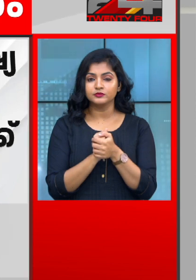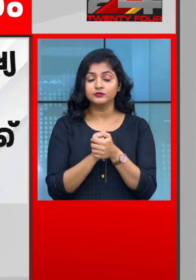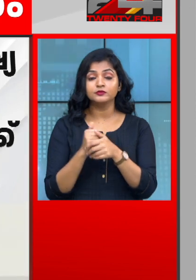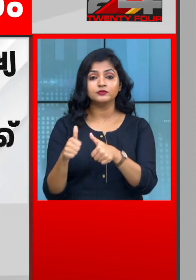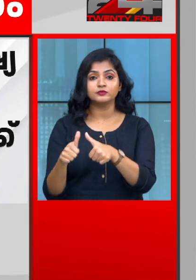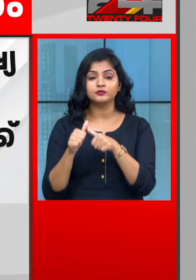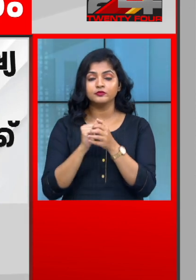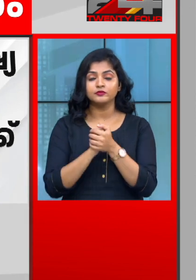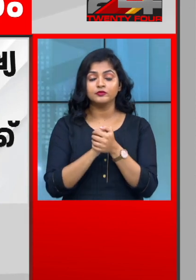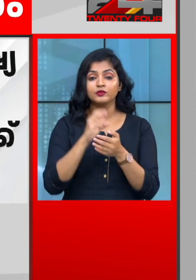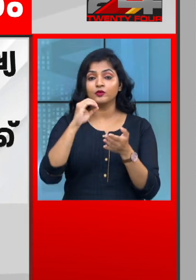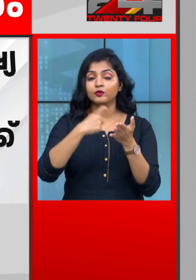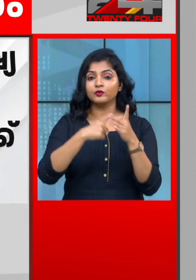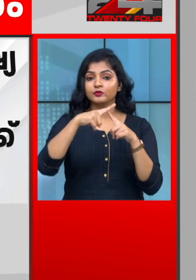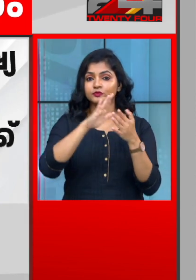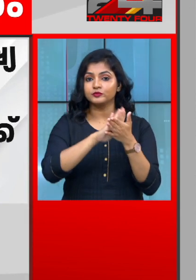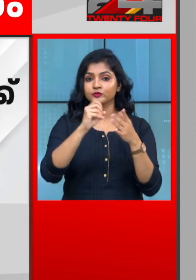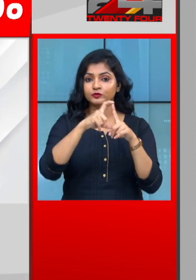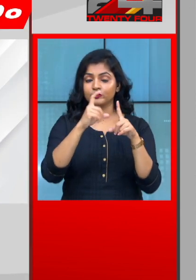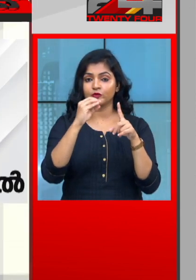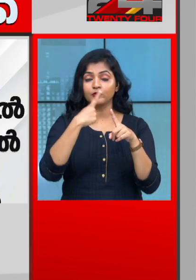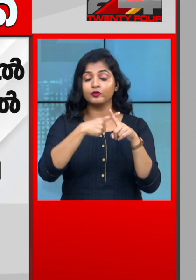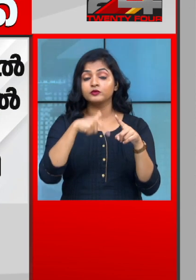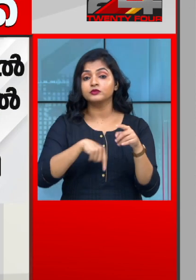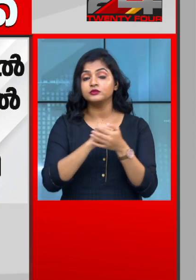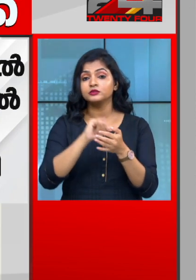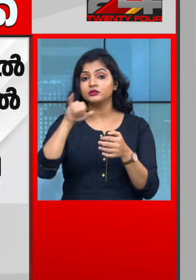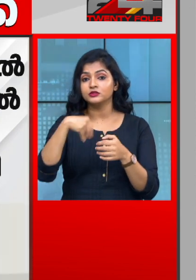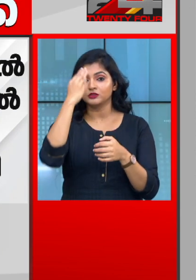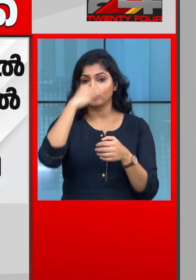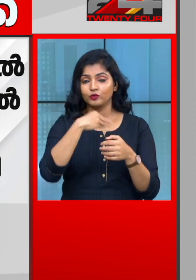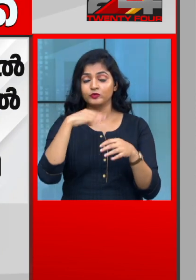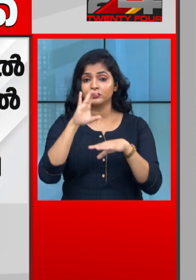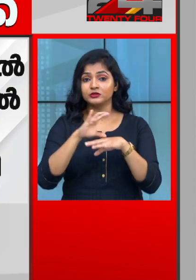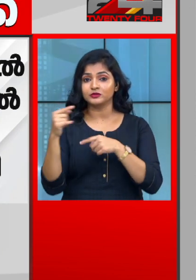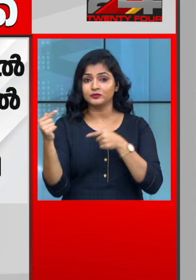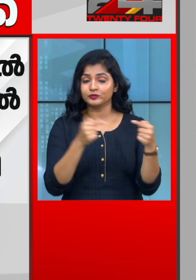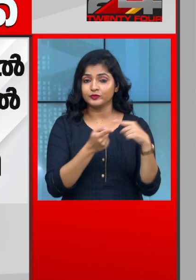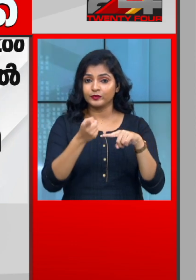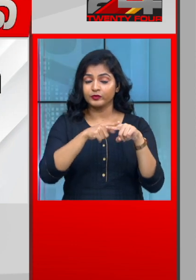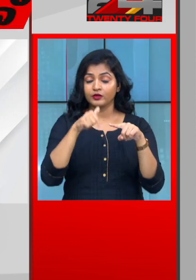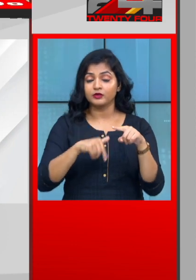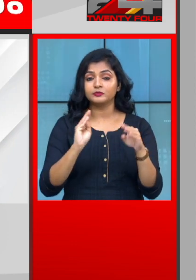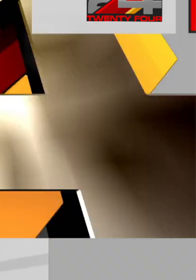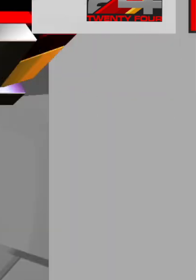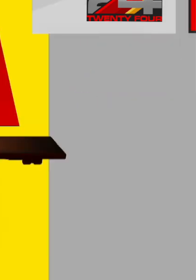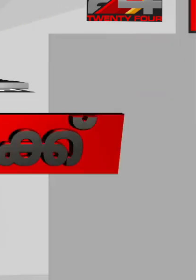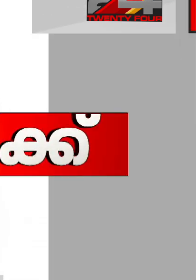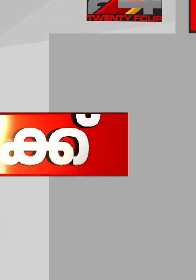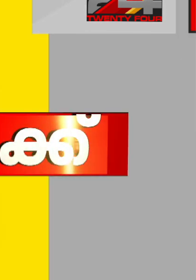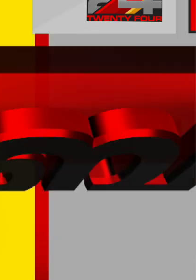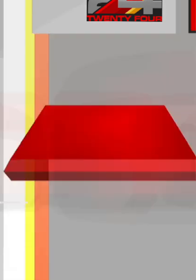ഉന്മേഷ്, ഓർത്തഡോക്സ് യാക്കോബായ പള്ളിത്തർക്കവുമായി ബന്ധപ്പെട്ട നിലവിലൊരു ഇടക്കാല ആശ്വാസം സർക്കാരിന് ലഭിച്ചിരിക്കുന്നു. നേരത്തെ ഈ കേസുമായി